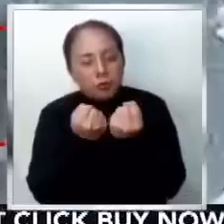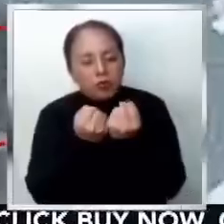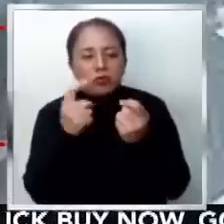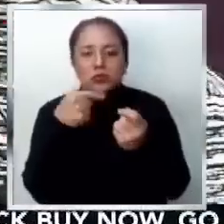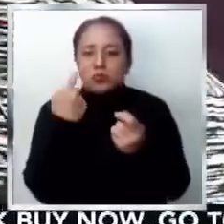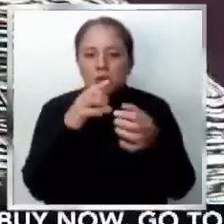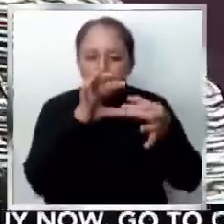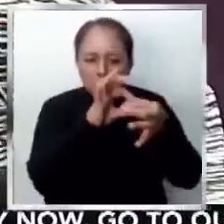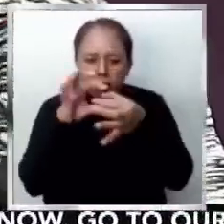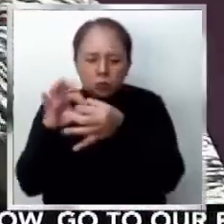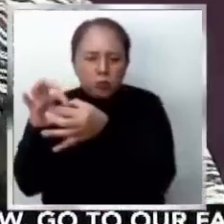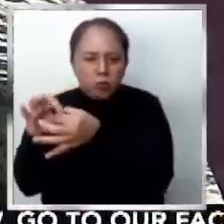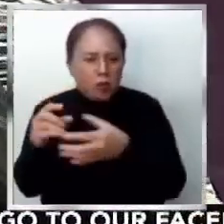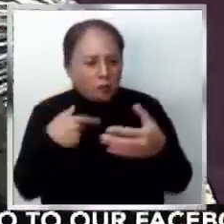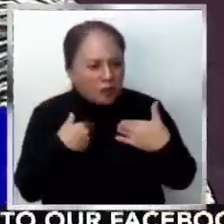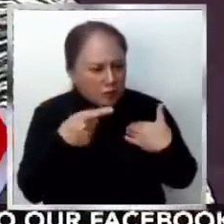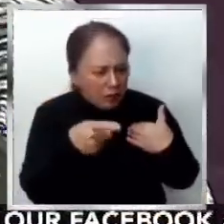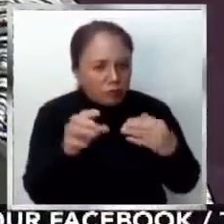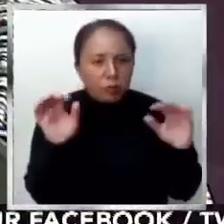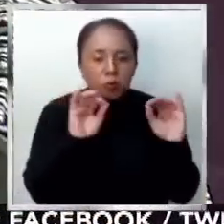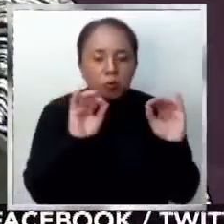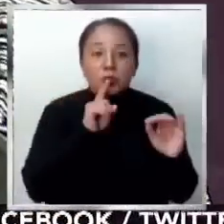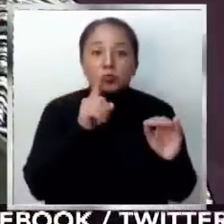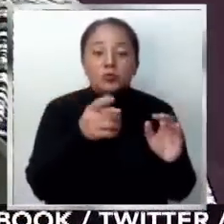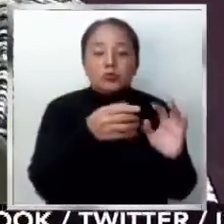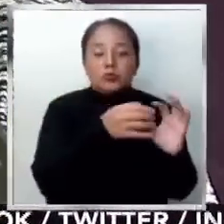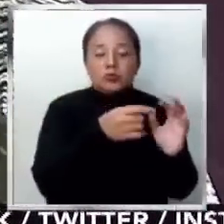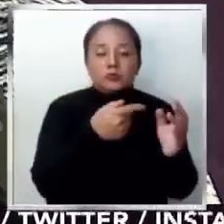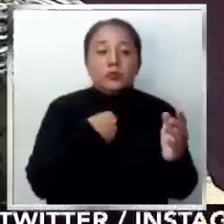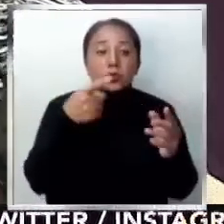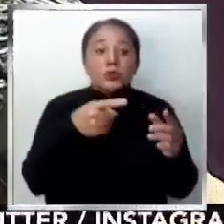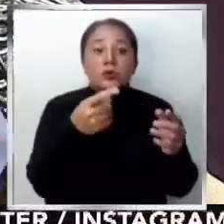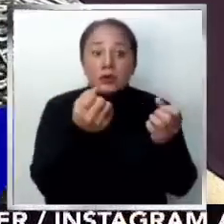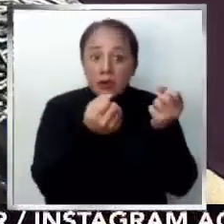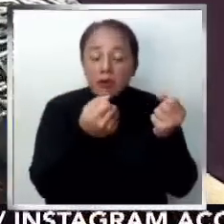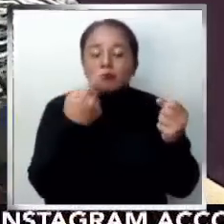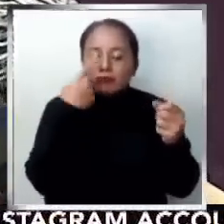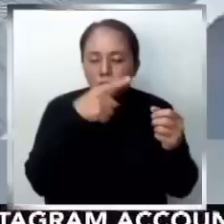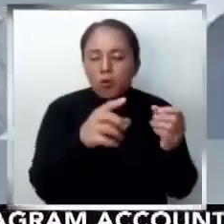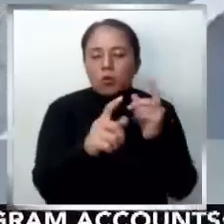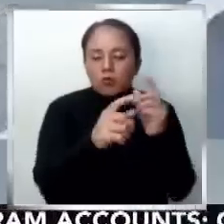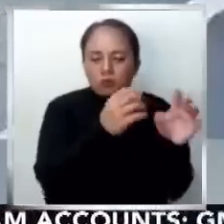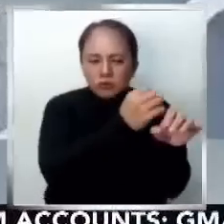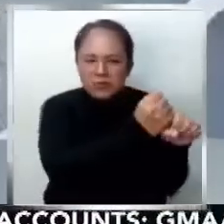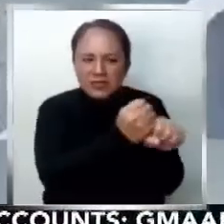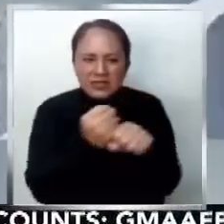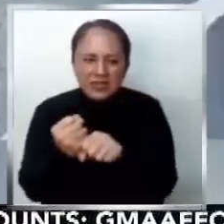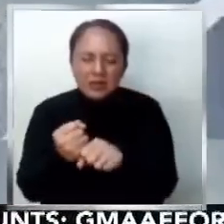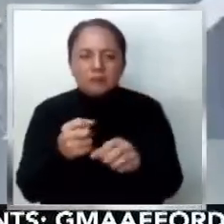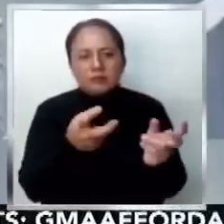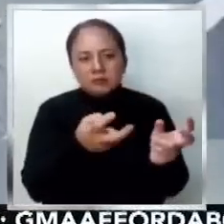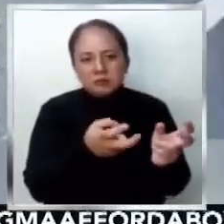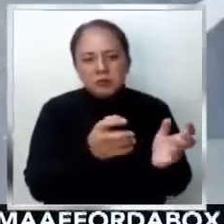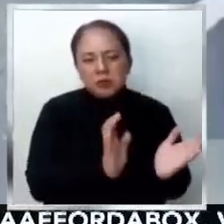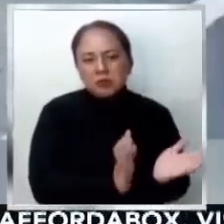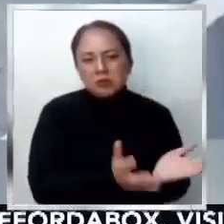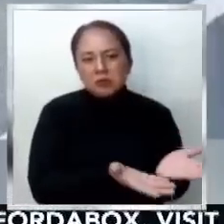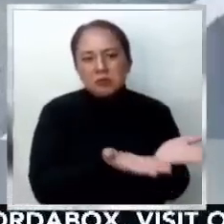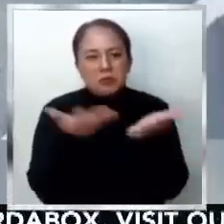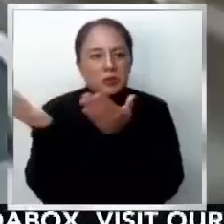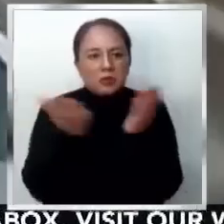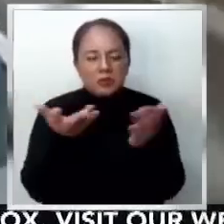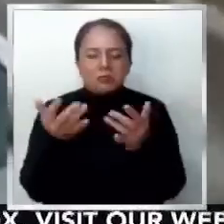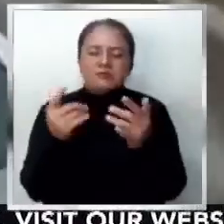nakitang ganun. Design po talaga siya pang-tow. Bukod po sa pagbubuhat, nagpapareview na po ako